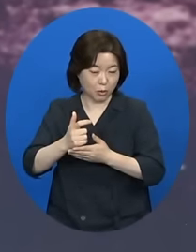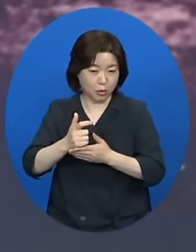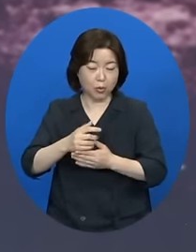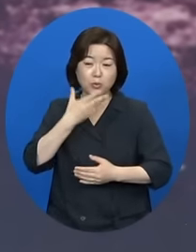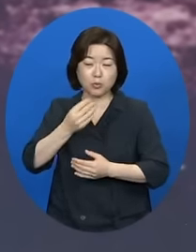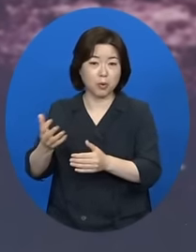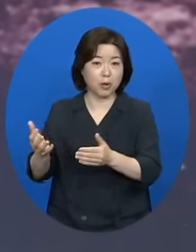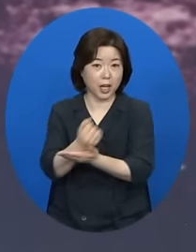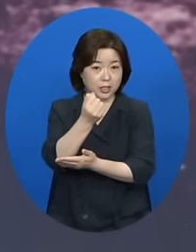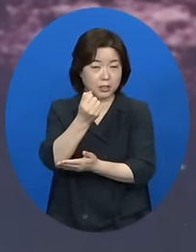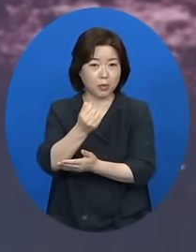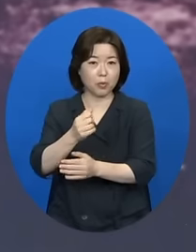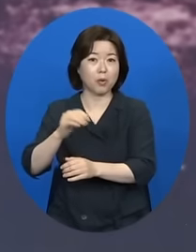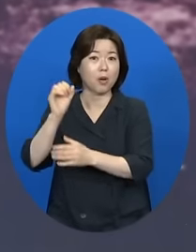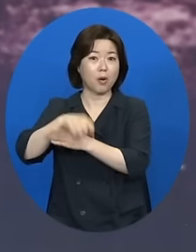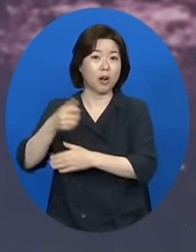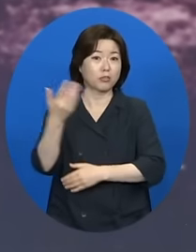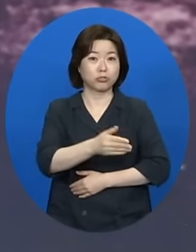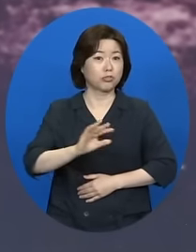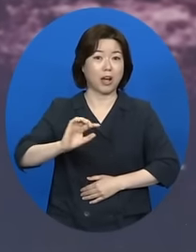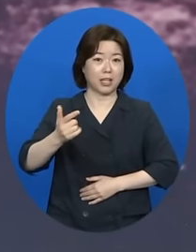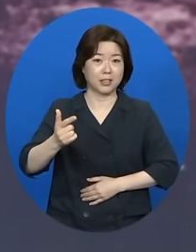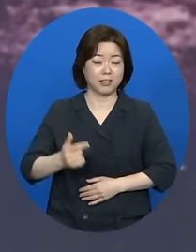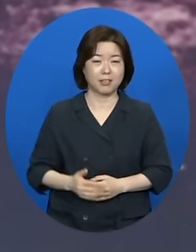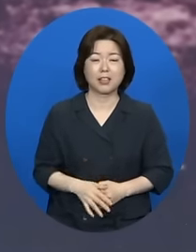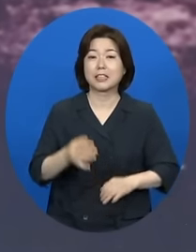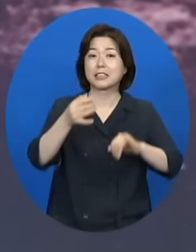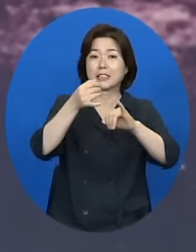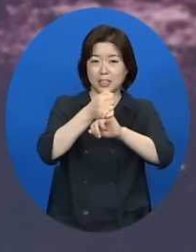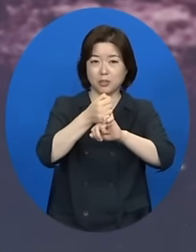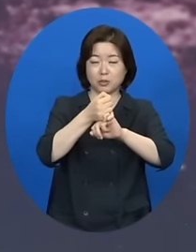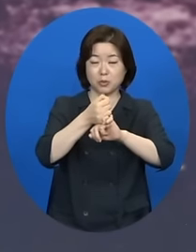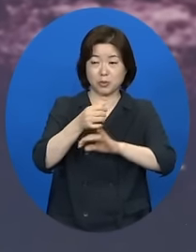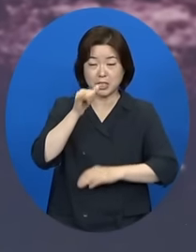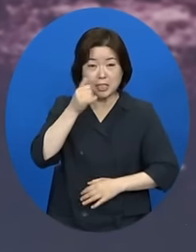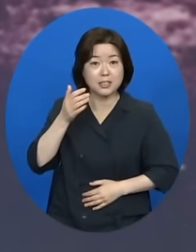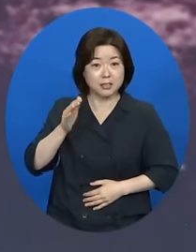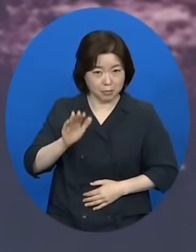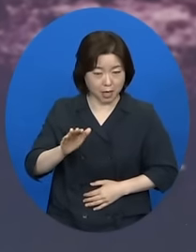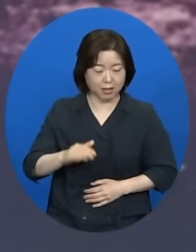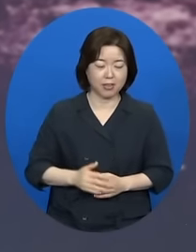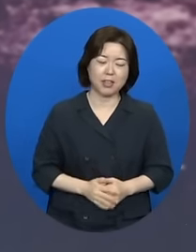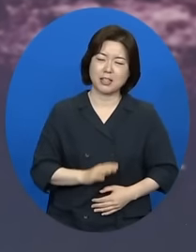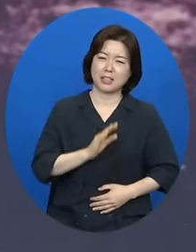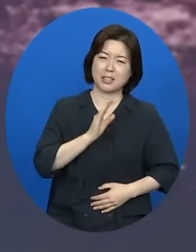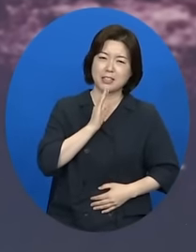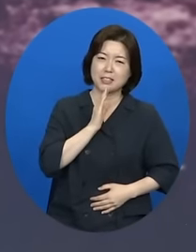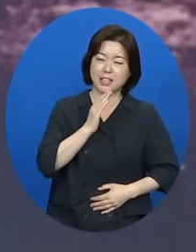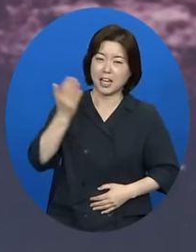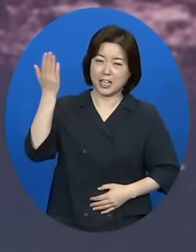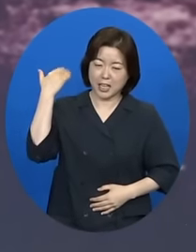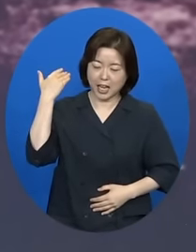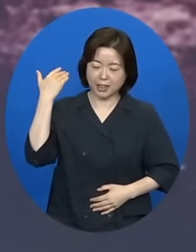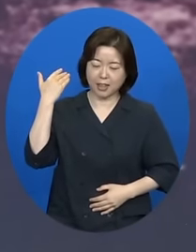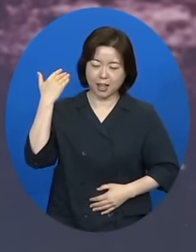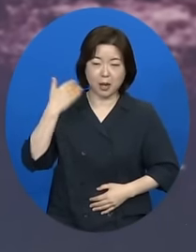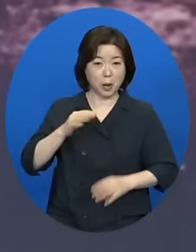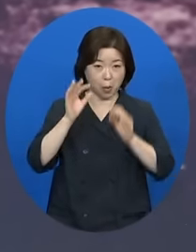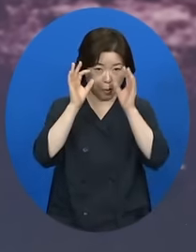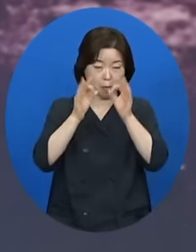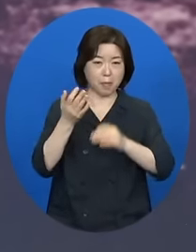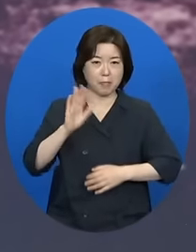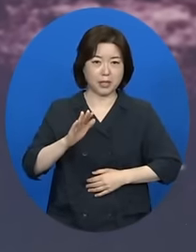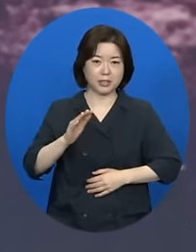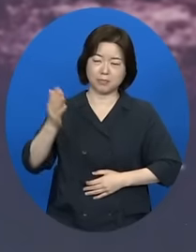적이 없습니다. 그리고 그 약속이 있다고 해서 정말 지난번에 살펴보았지만